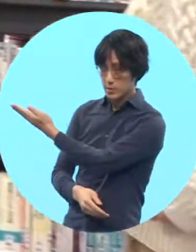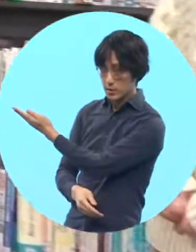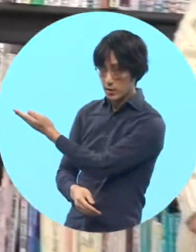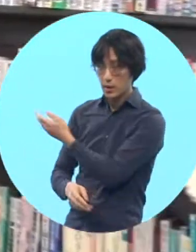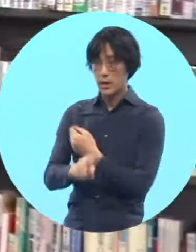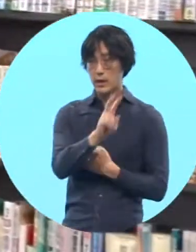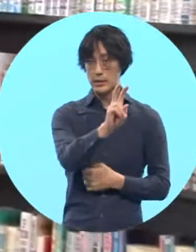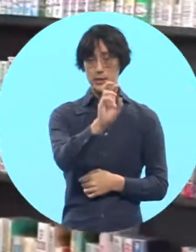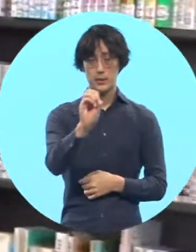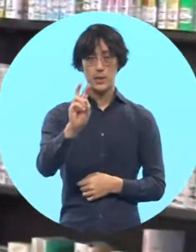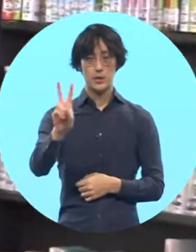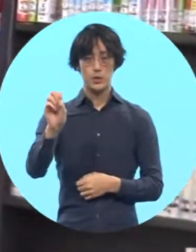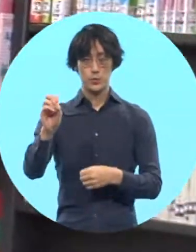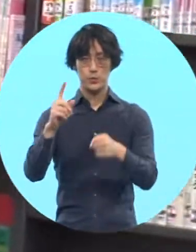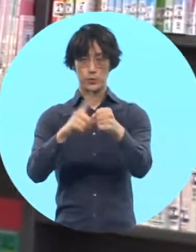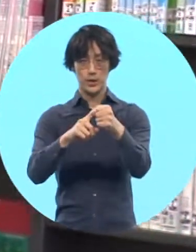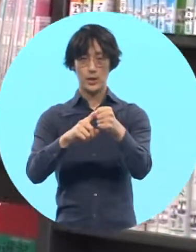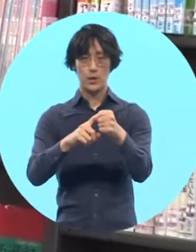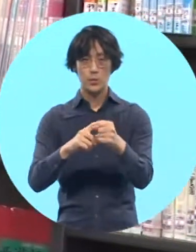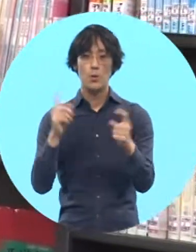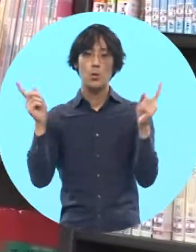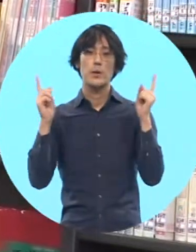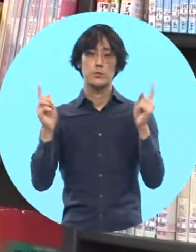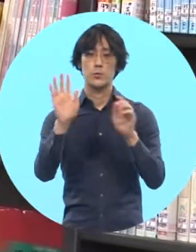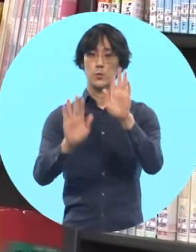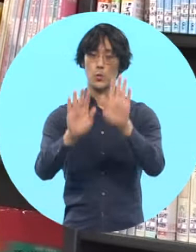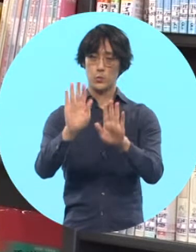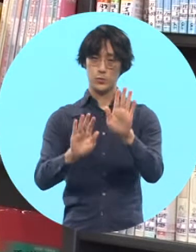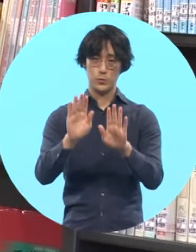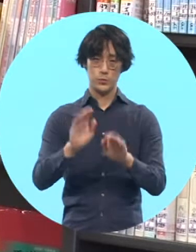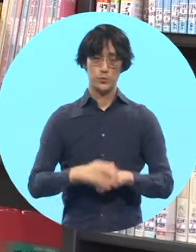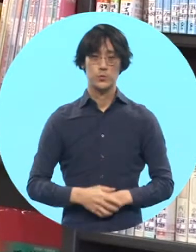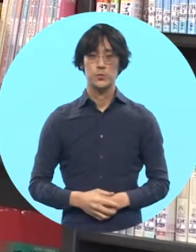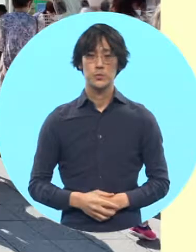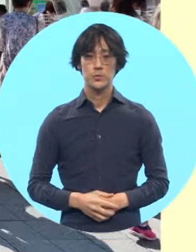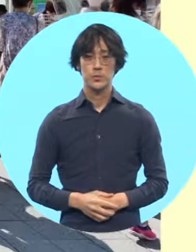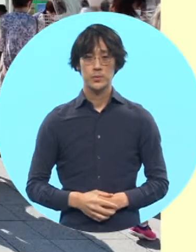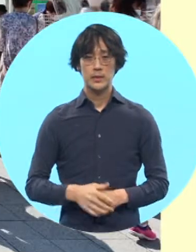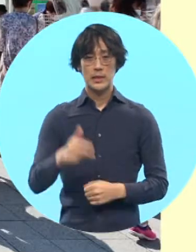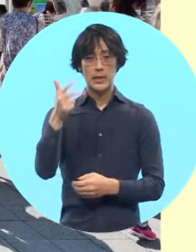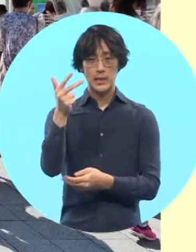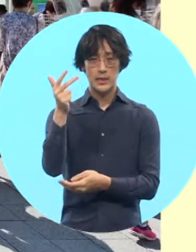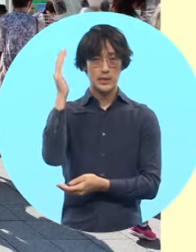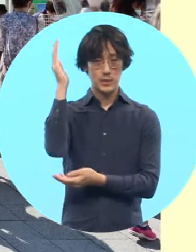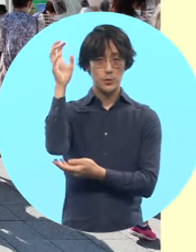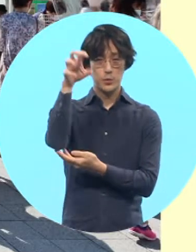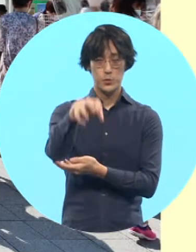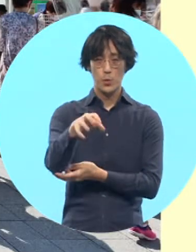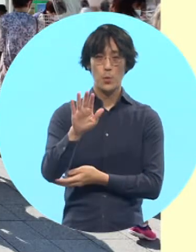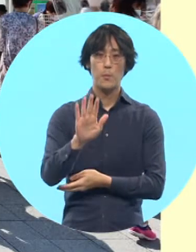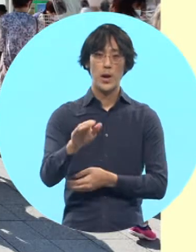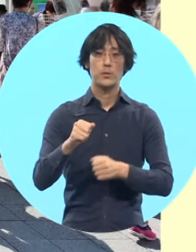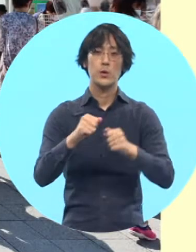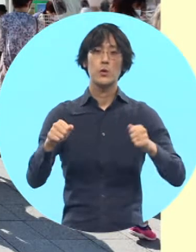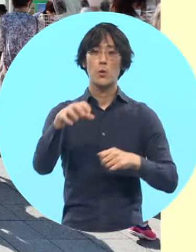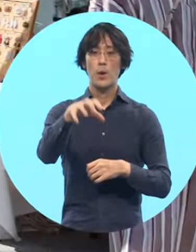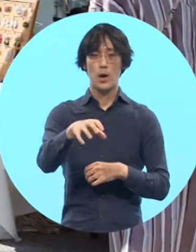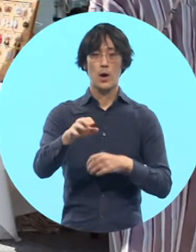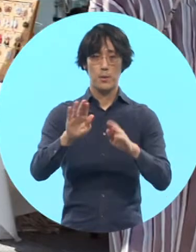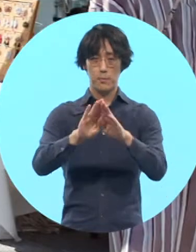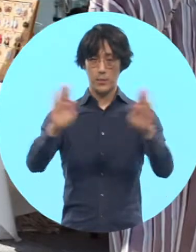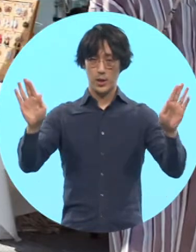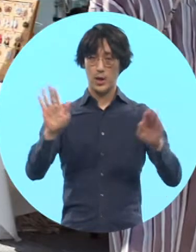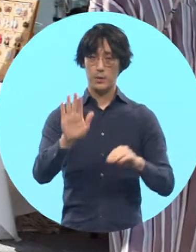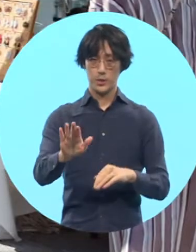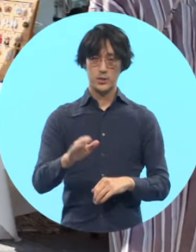に行われた金沢国際交流祭りの様子です。 金沢市役所前の広場で行われたんですね。 はい、 ど